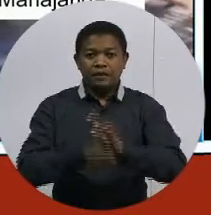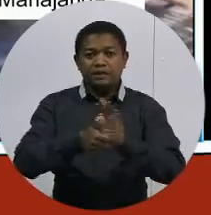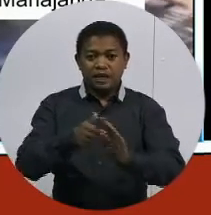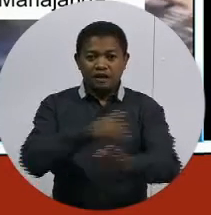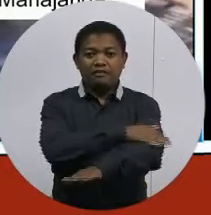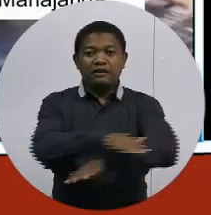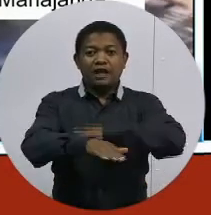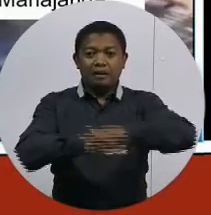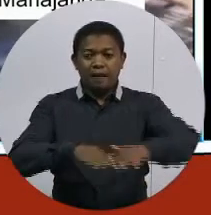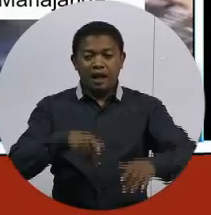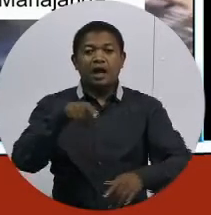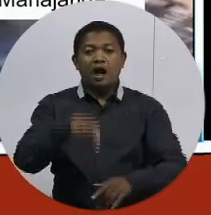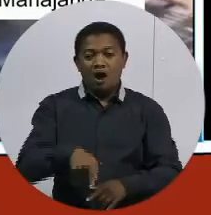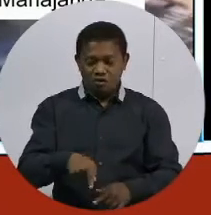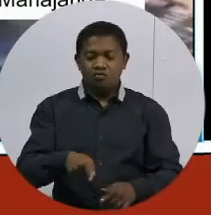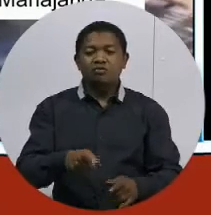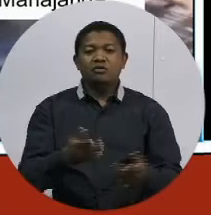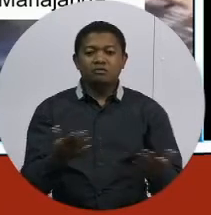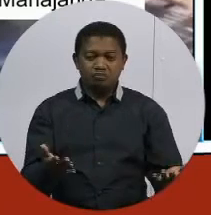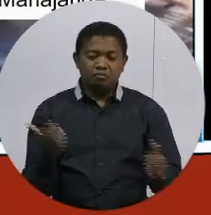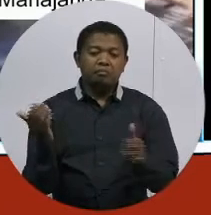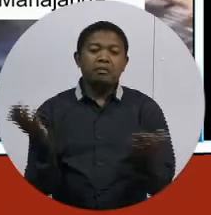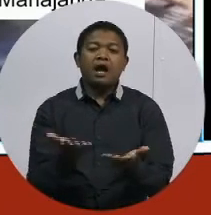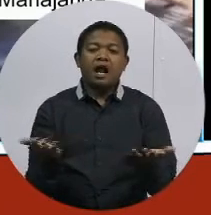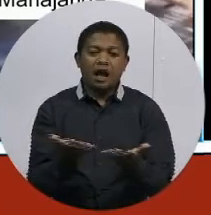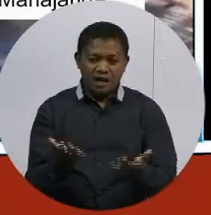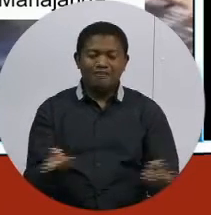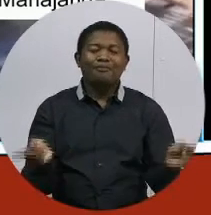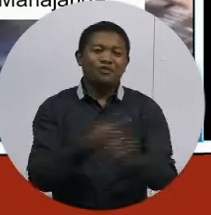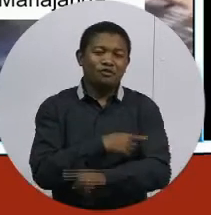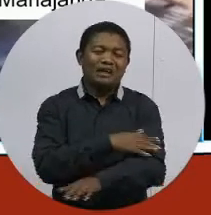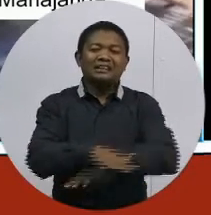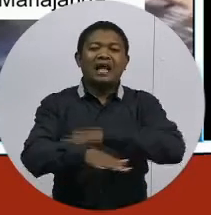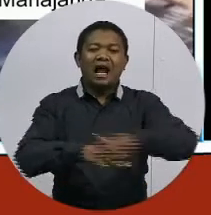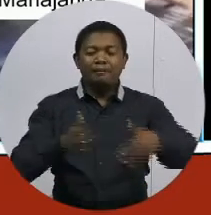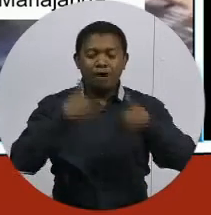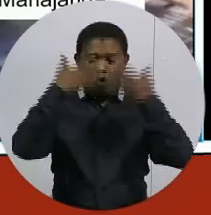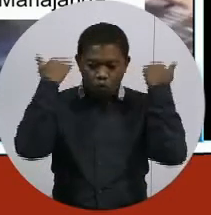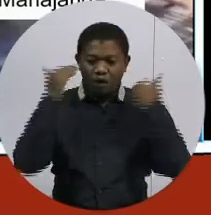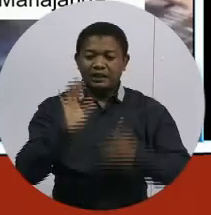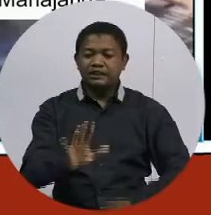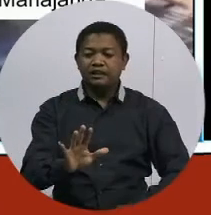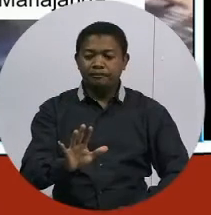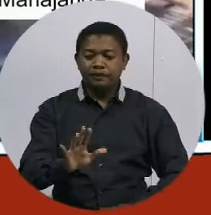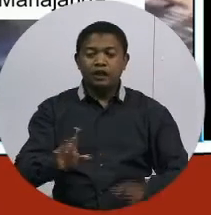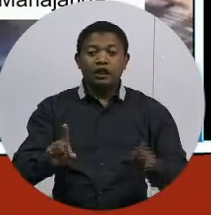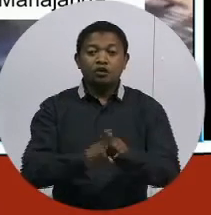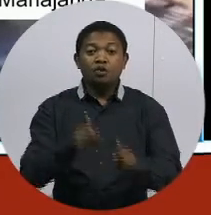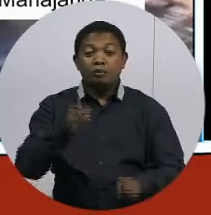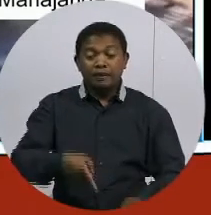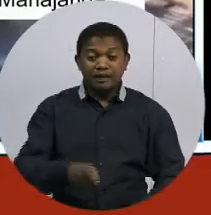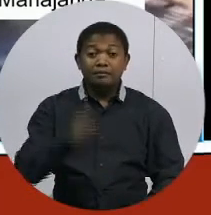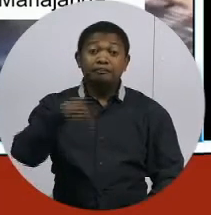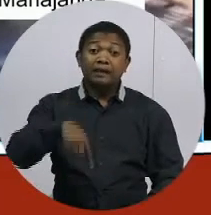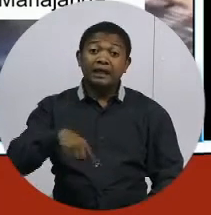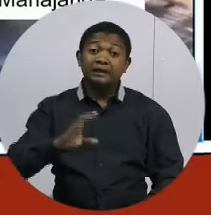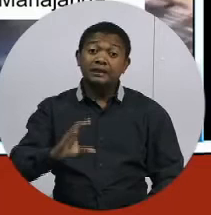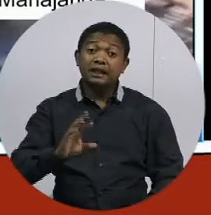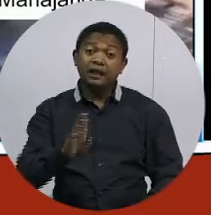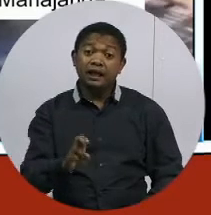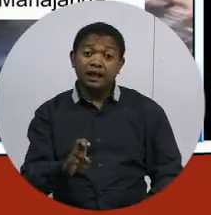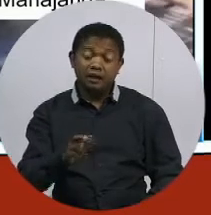masotsivana ho amin'izany fahasitranana izany anisan'izany moa ilay PCR de contrôle izay efa négatif